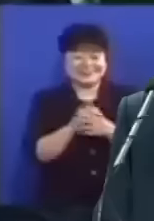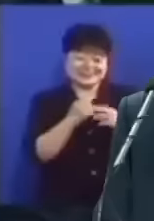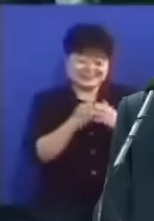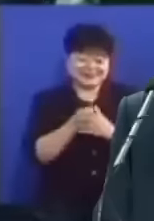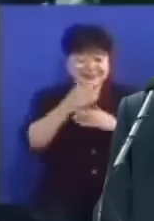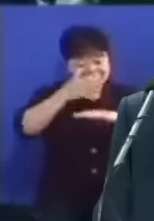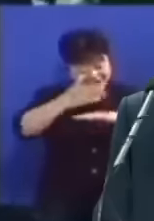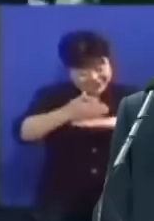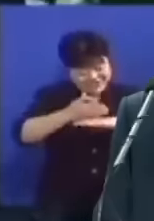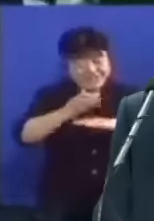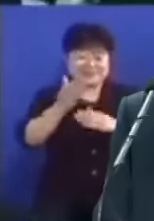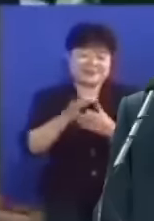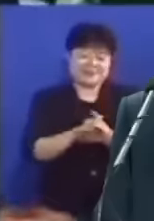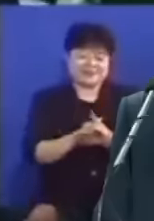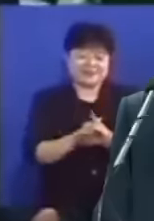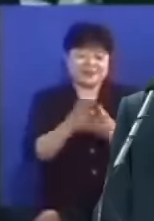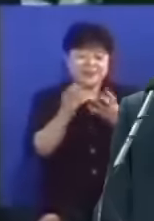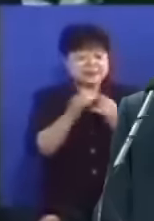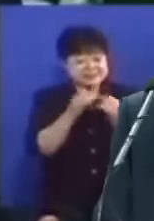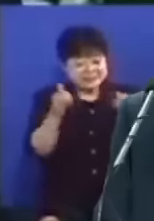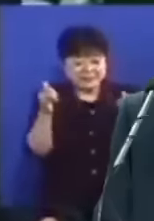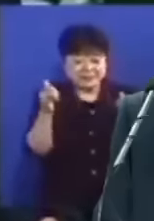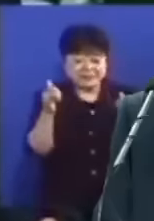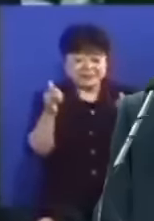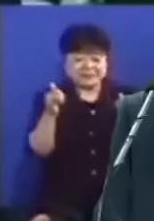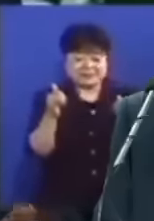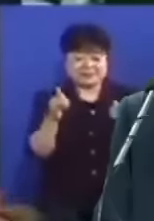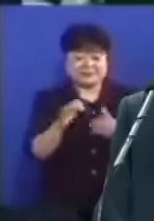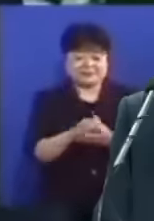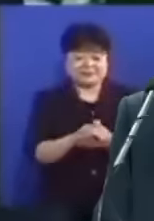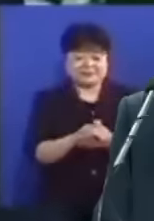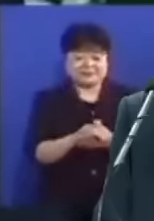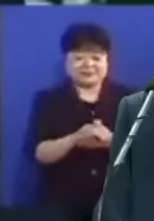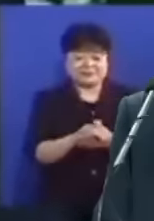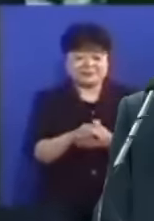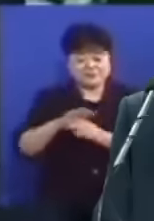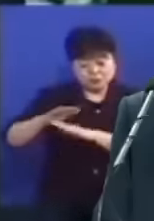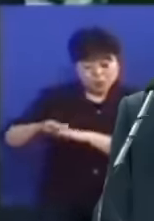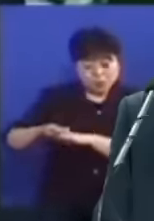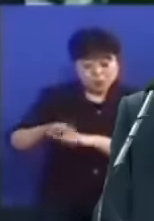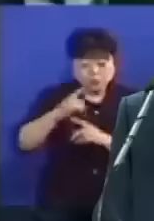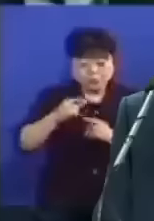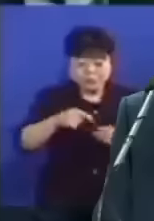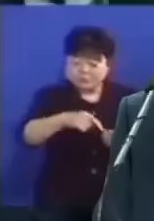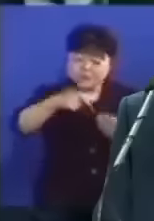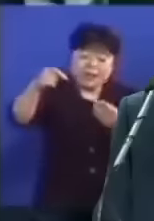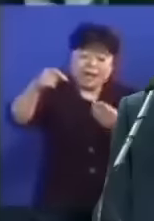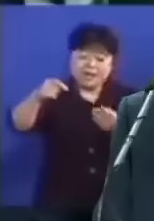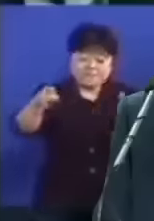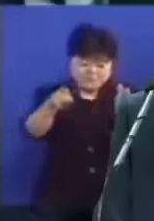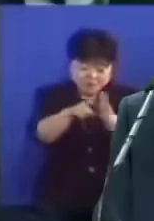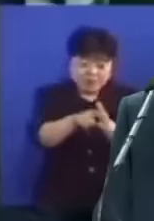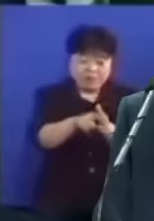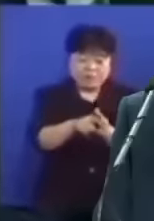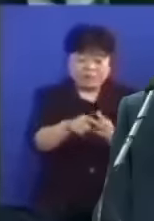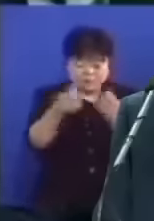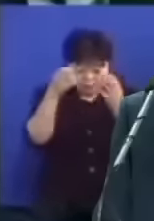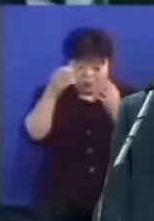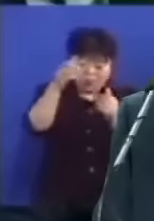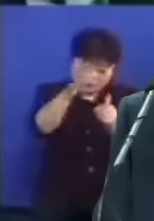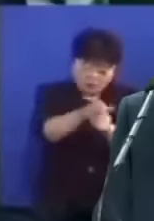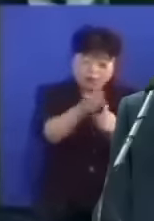그래서 감사할 수밖에 없는 것은 수많은 사람 내놓고 나를 택해서 믿음직하다고 생각하셔서